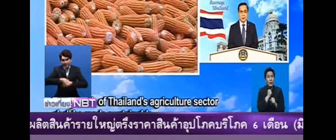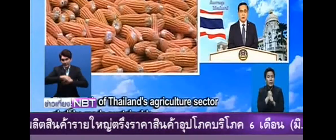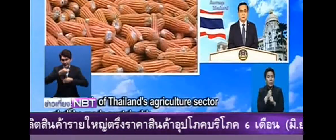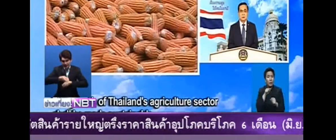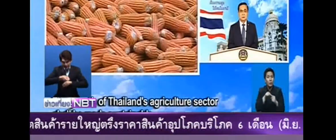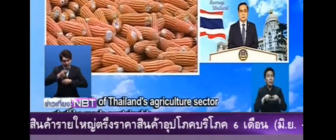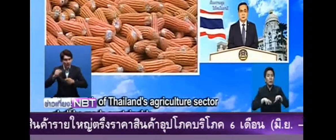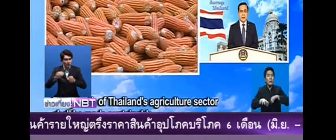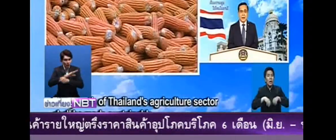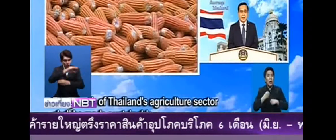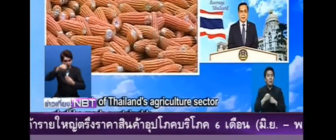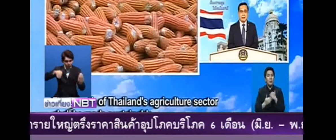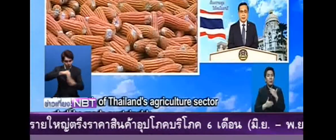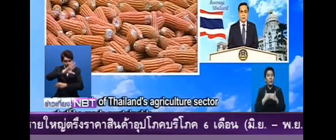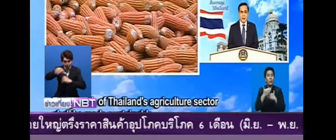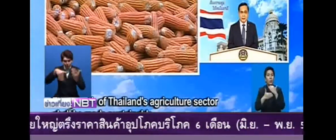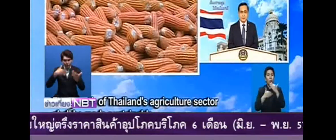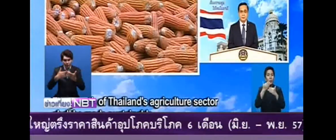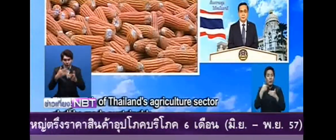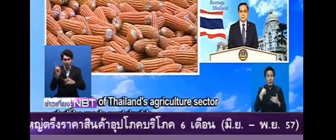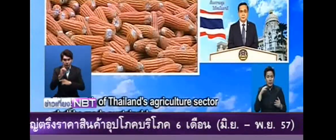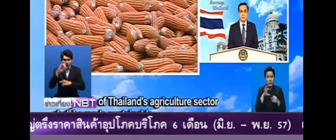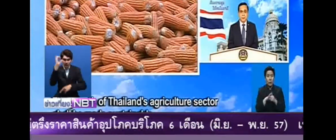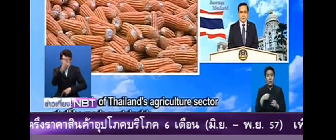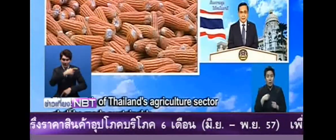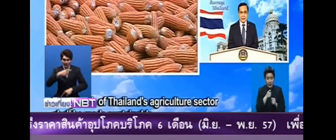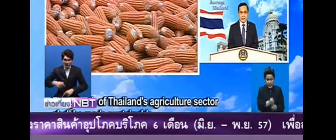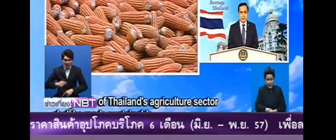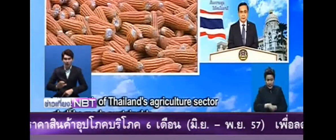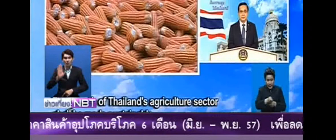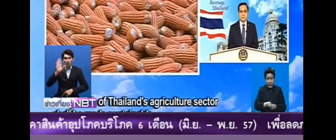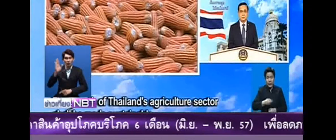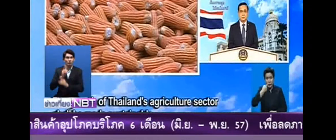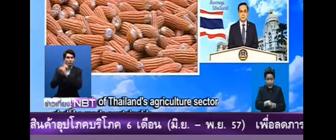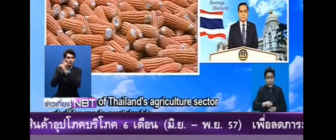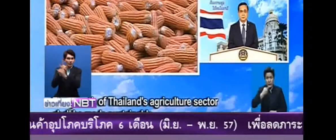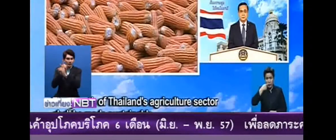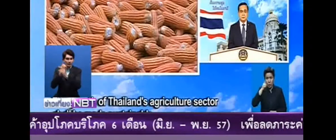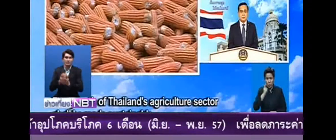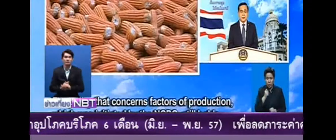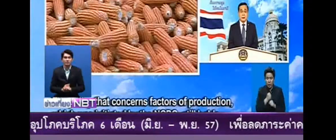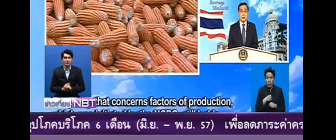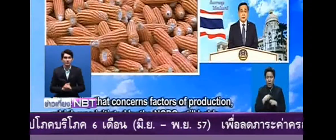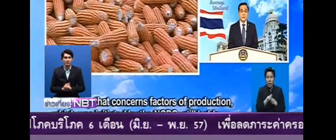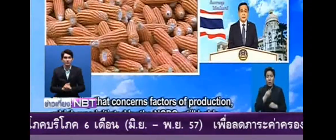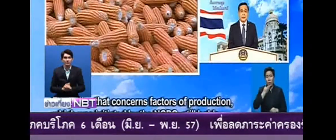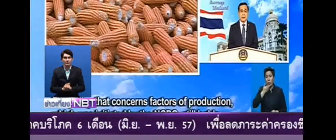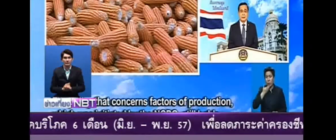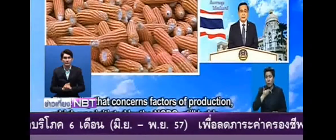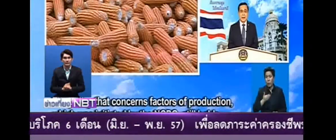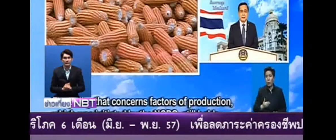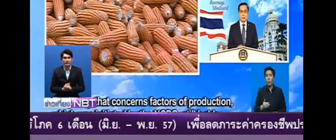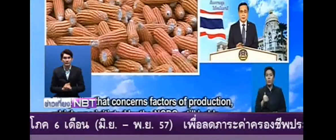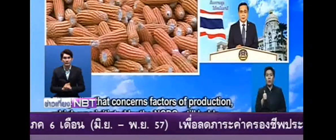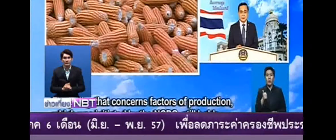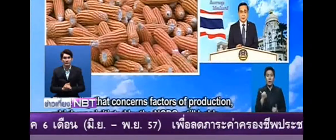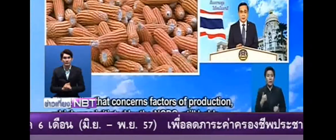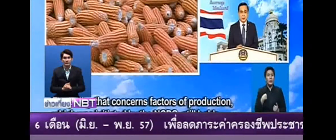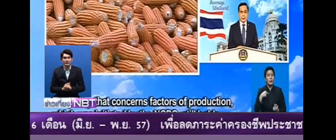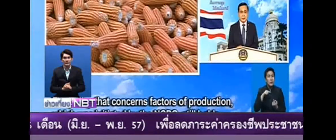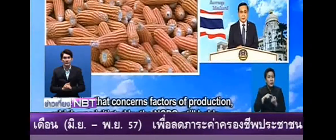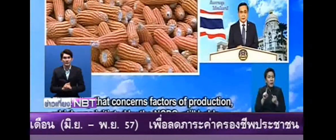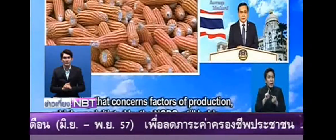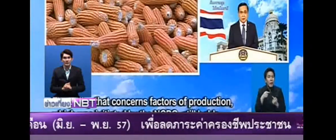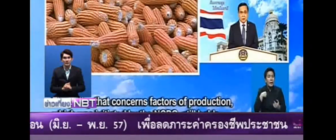เกษตรอย่างครบวงจรตามแนวทางพระราชดำริที่พระบาทสมเด็จพระเจ้าอยู่หัวได้พระราชทานไว้ตามที่เรา